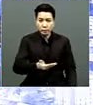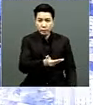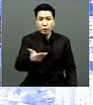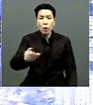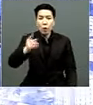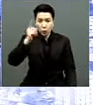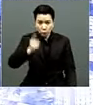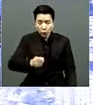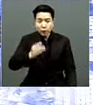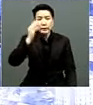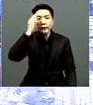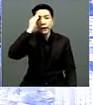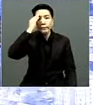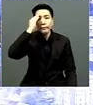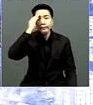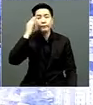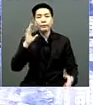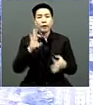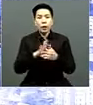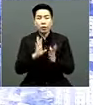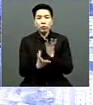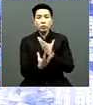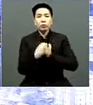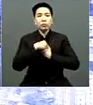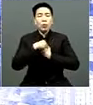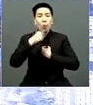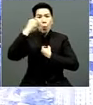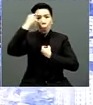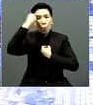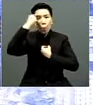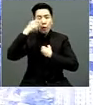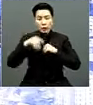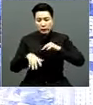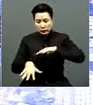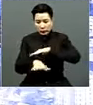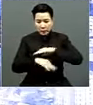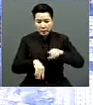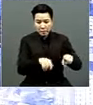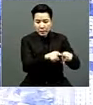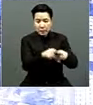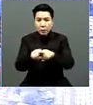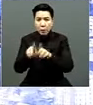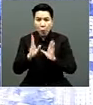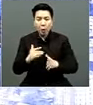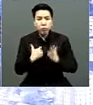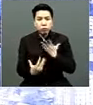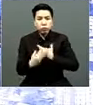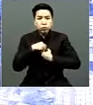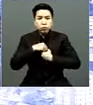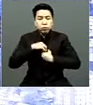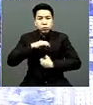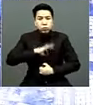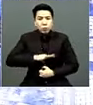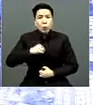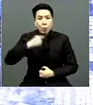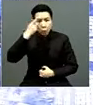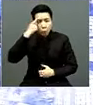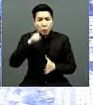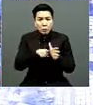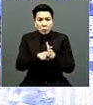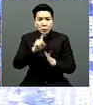ร้างความรับรู้ในพื้นฐานที่ตรงกันนะครับและให้เกิดการตระหนักในสถานการณ์การแพร่ระบาดที่อาจจะเป็นการ